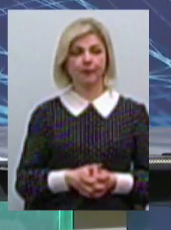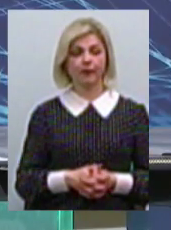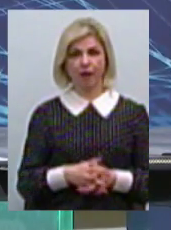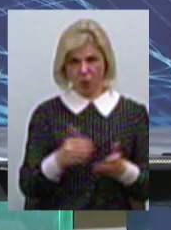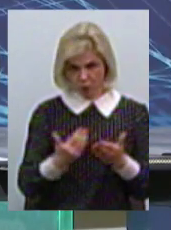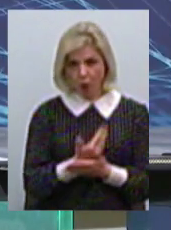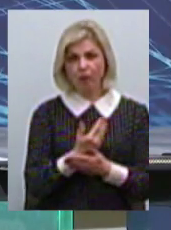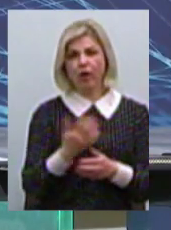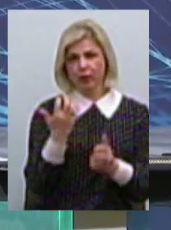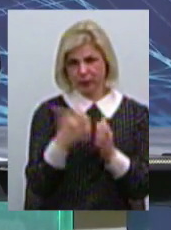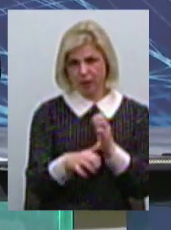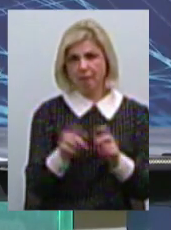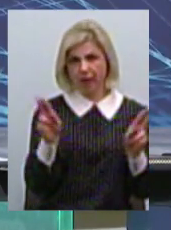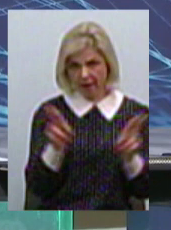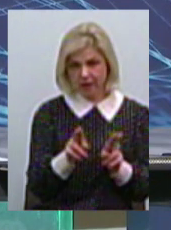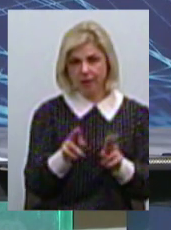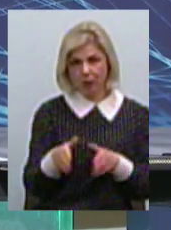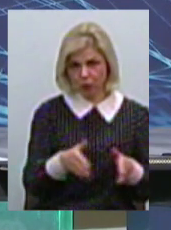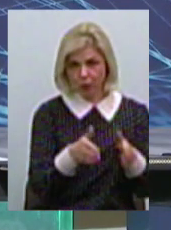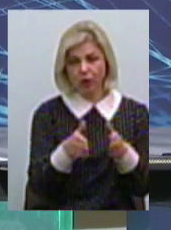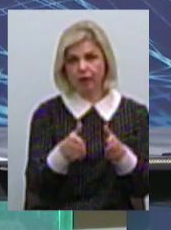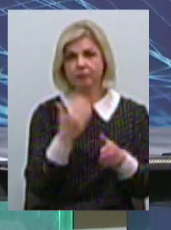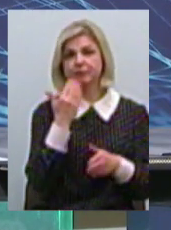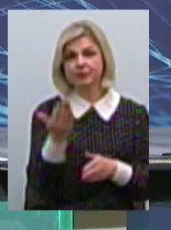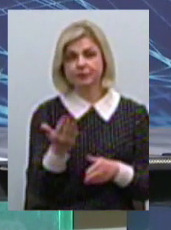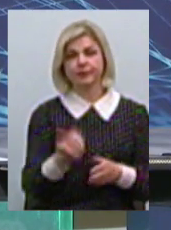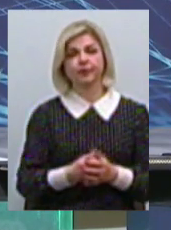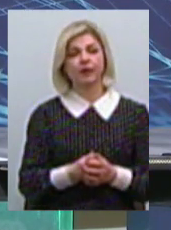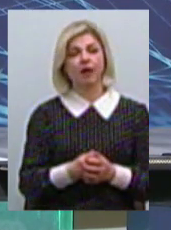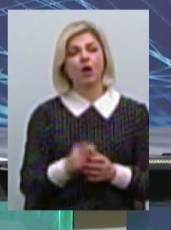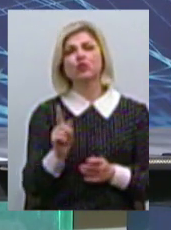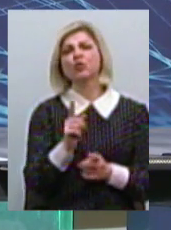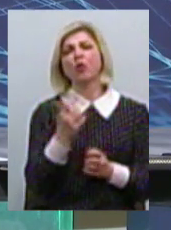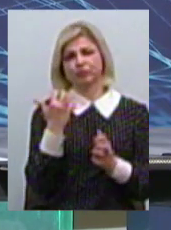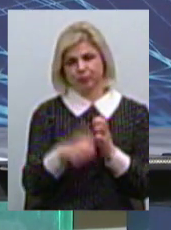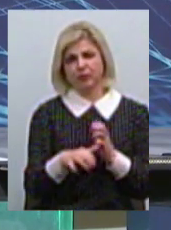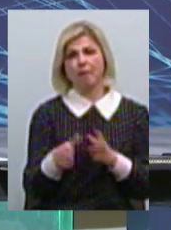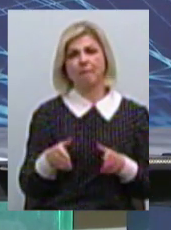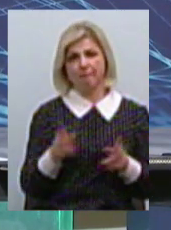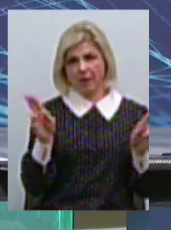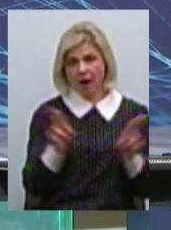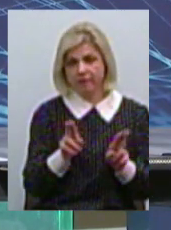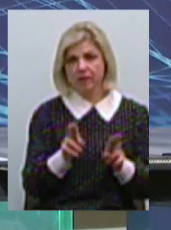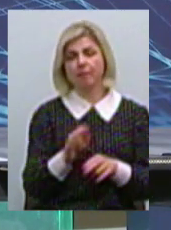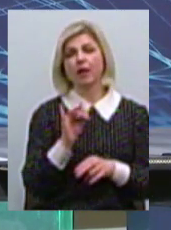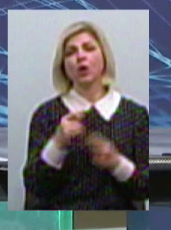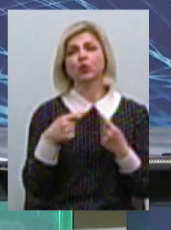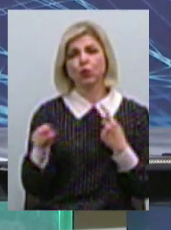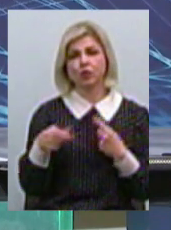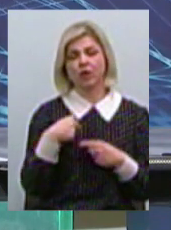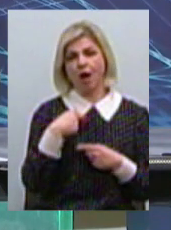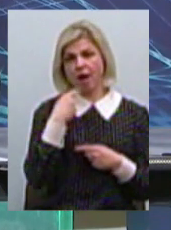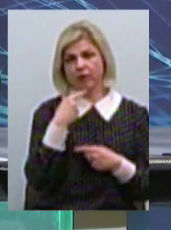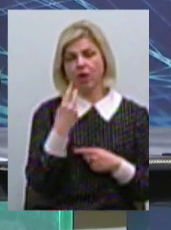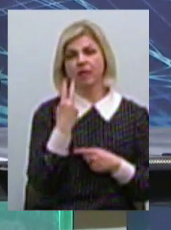нехтують правилами дорожнього руху? По-перше, що нехтують правилами дорожнього руху, інше, я говорю, завжди є